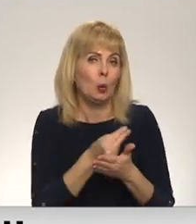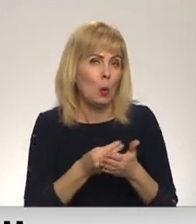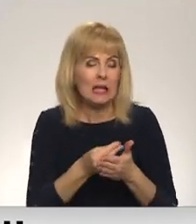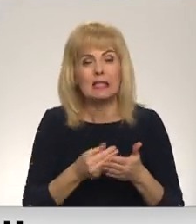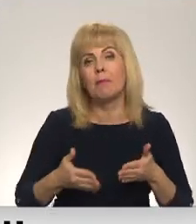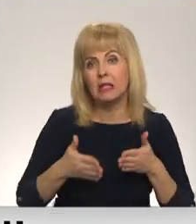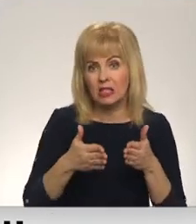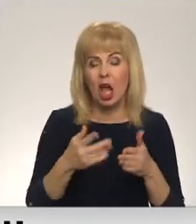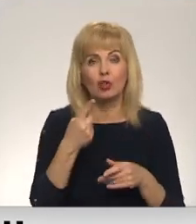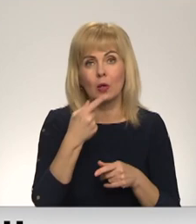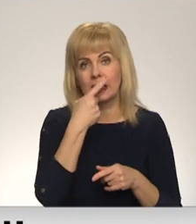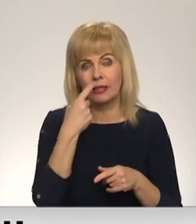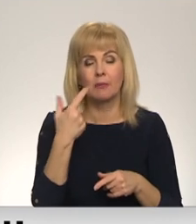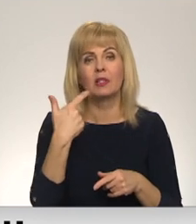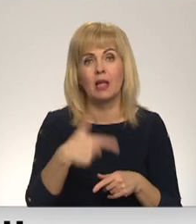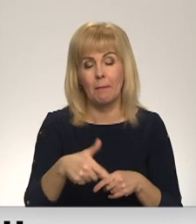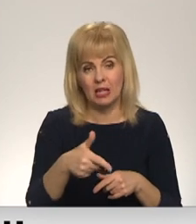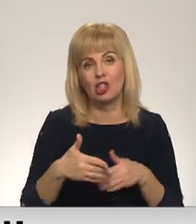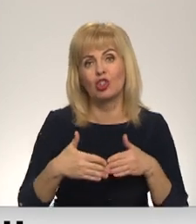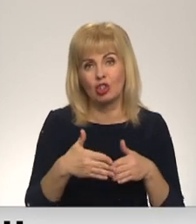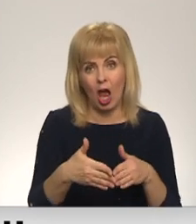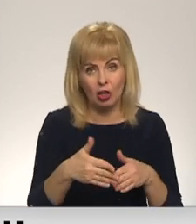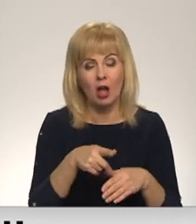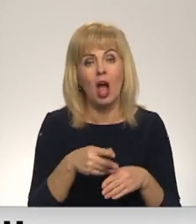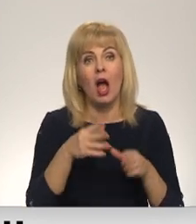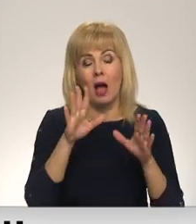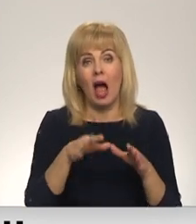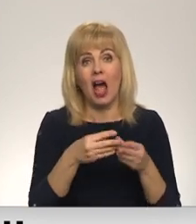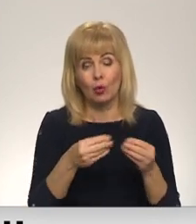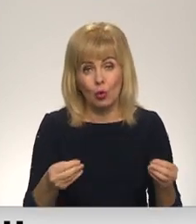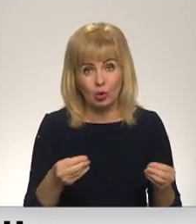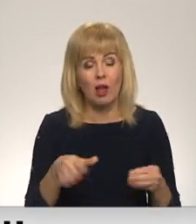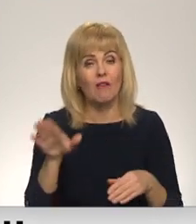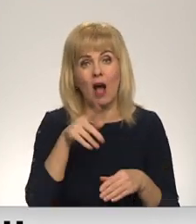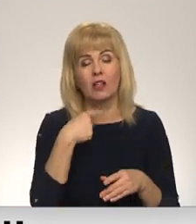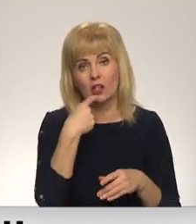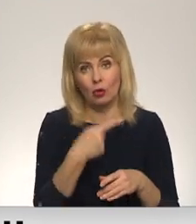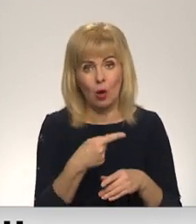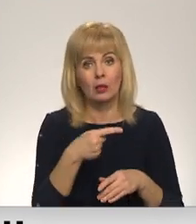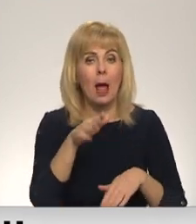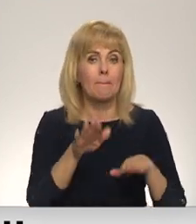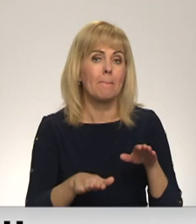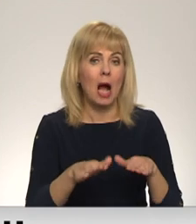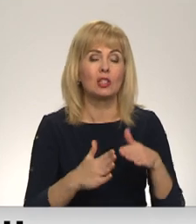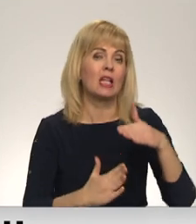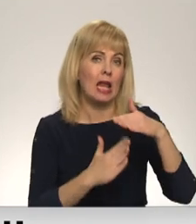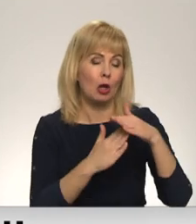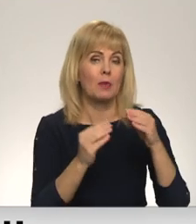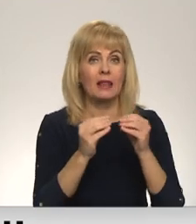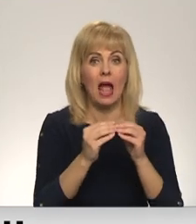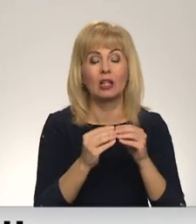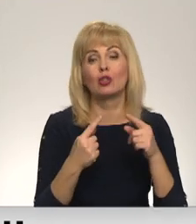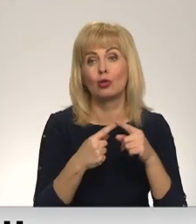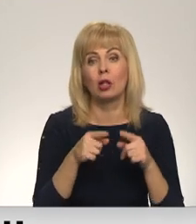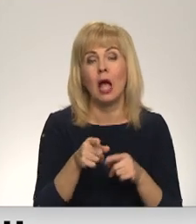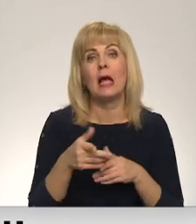Tas ir viens no 170 ceļiem, kam līdz ar šķīdoni Latvijas valsts ceļi noteikuši masas ierobežojumu 10 tonnas. Pie šī